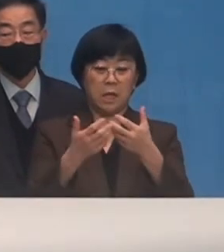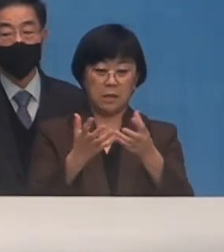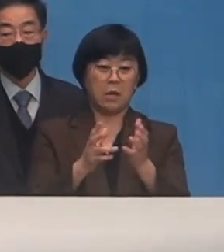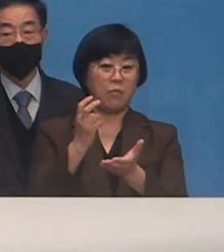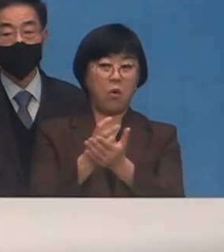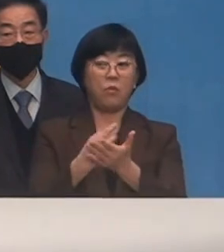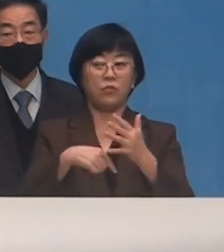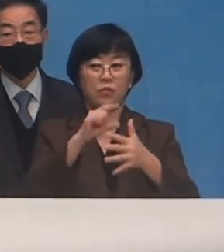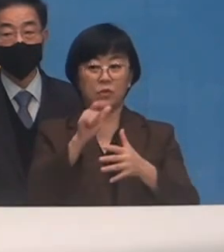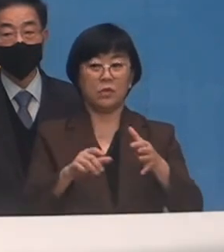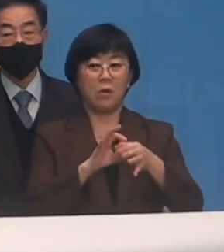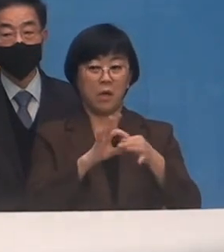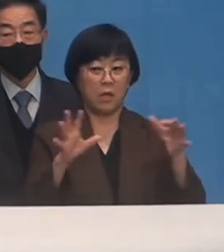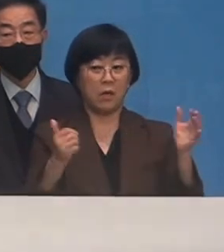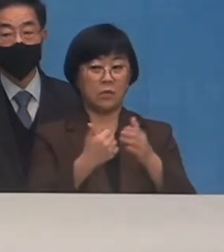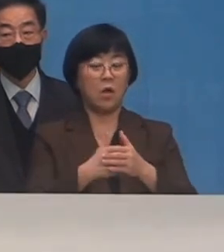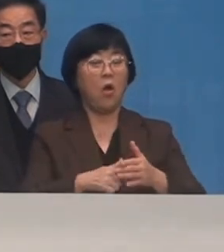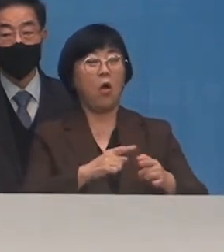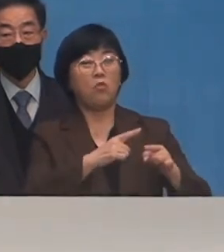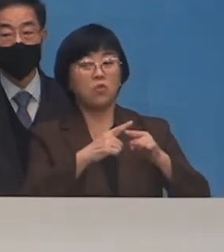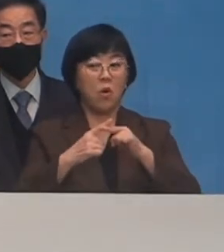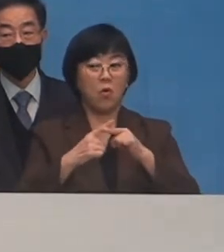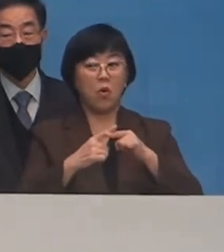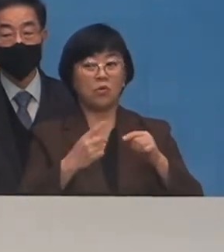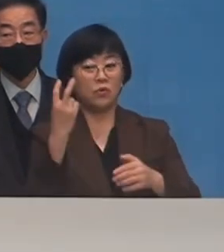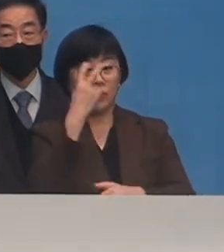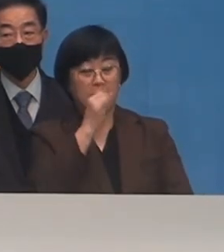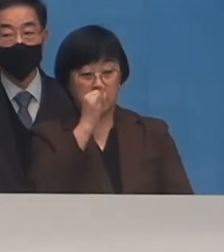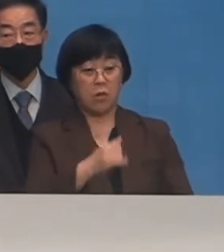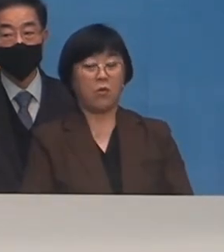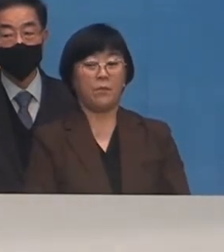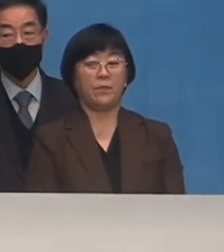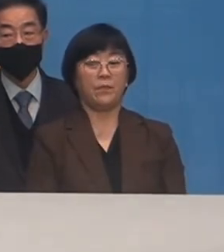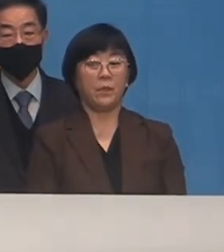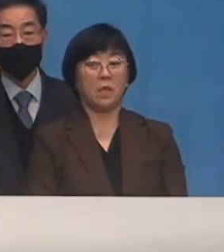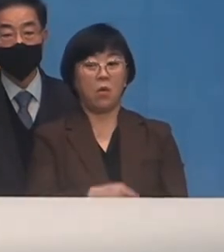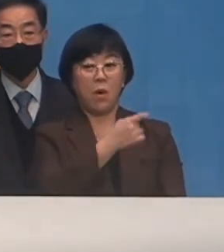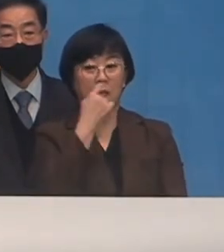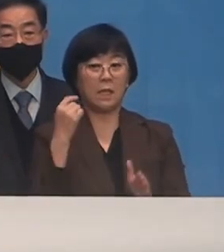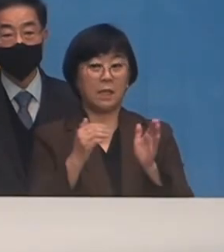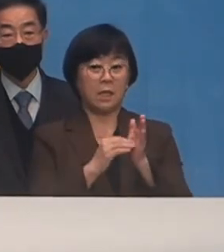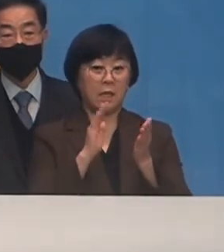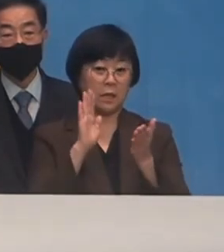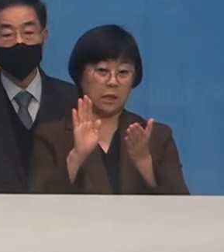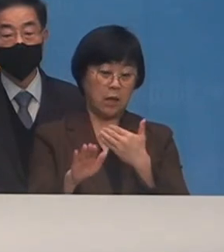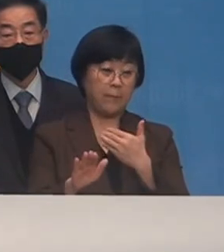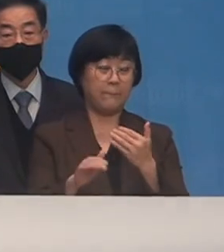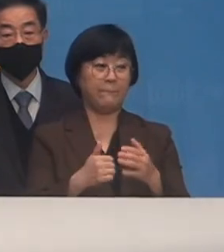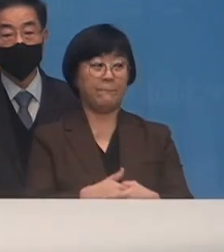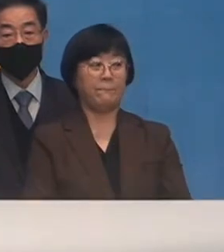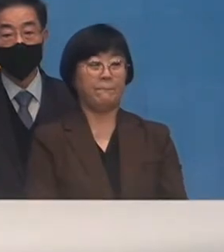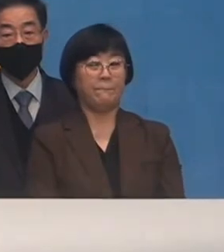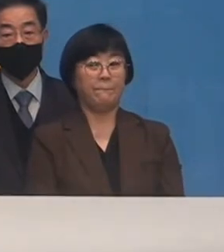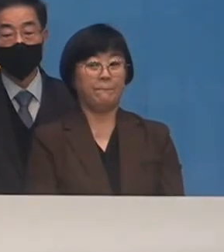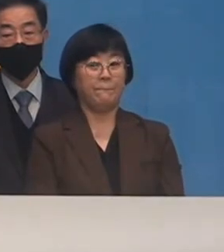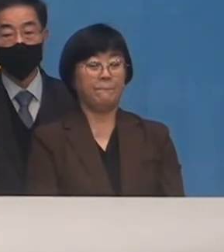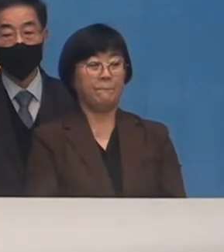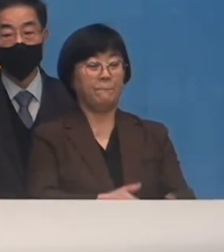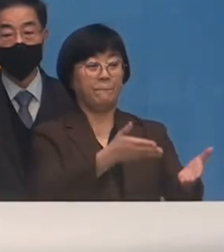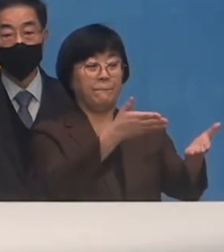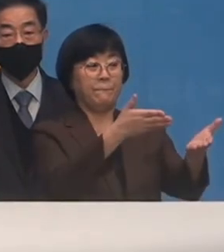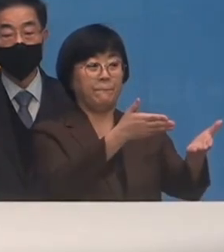없이 무차별적으로 통신 사찰을 강행했습니다. 그리고 이것이 확인되자마자 지금